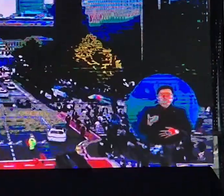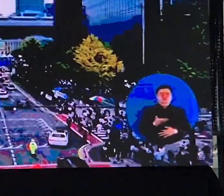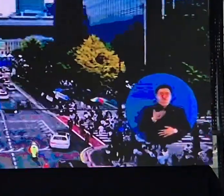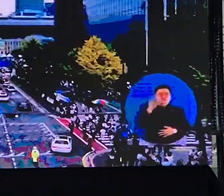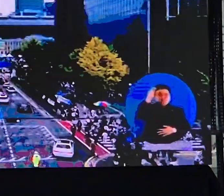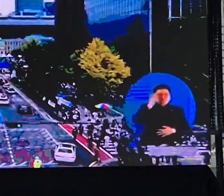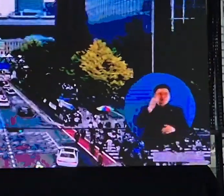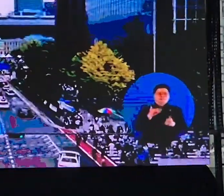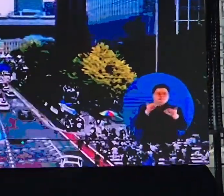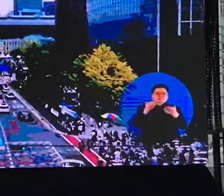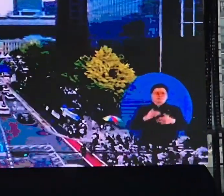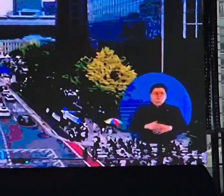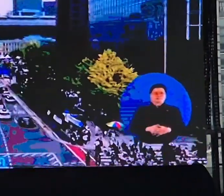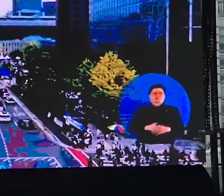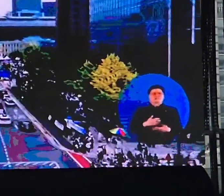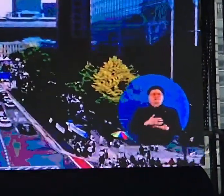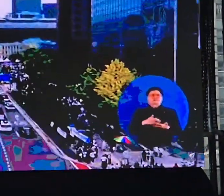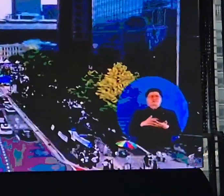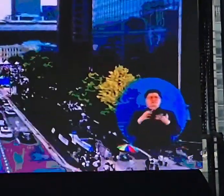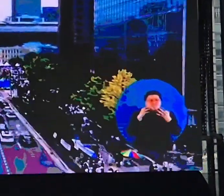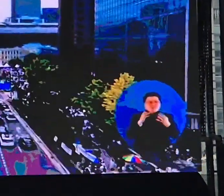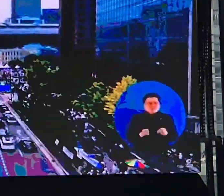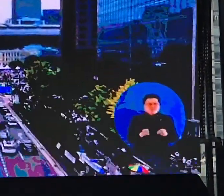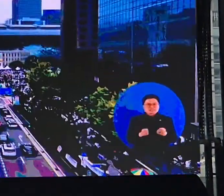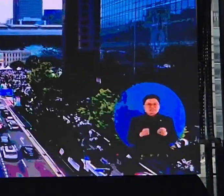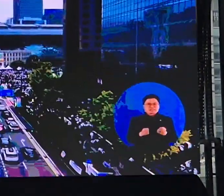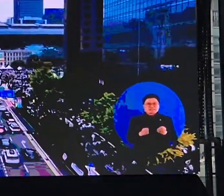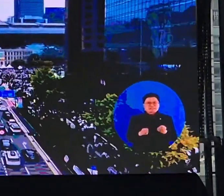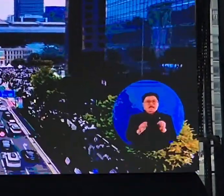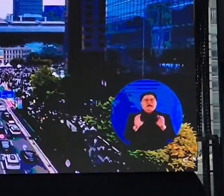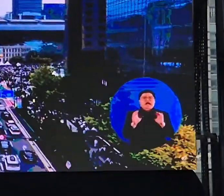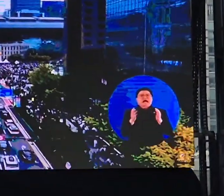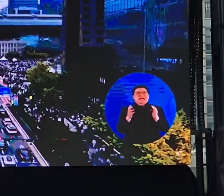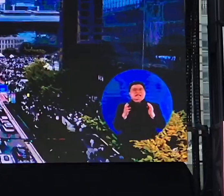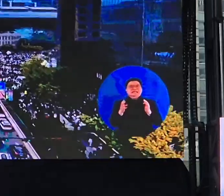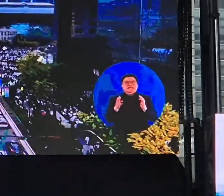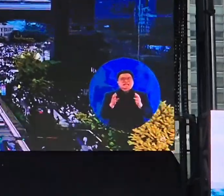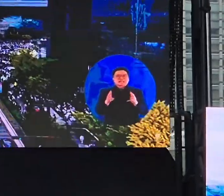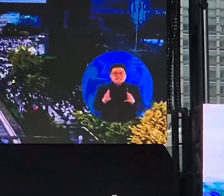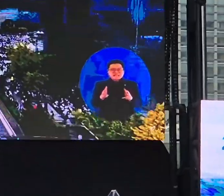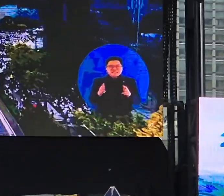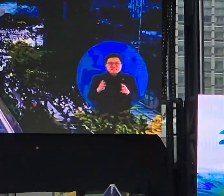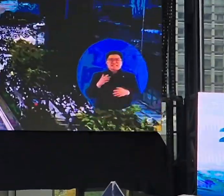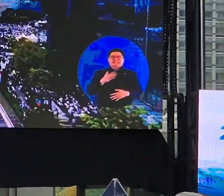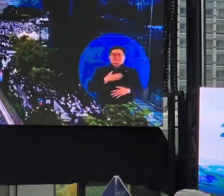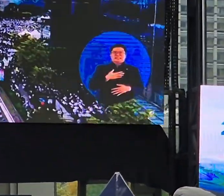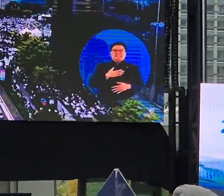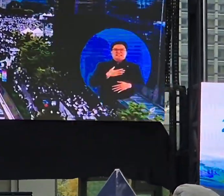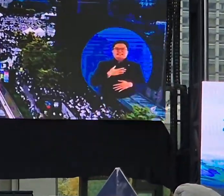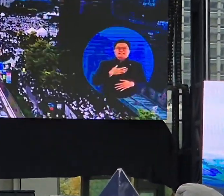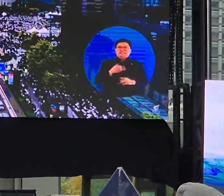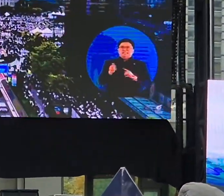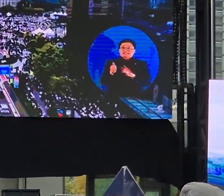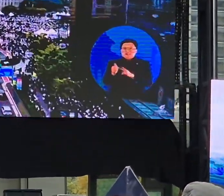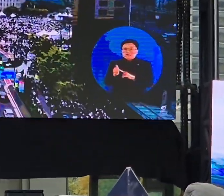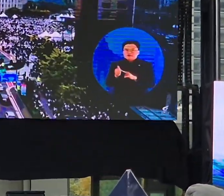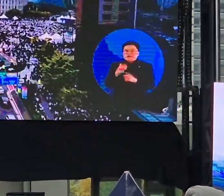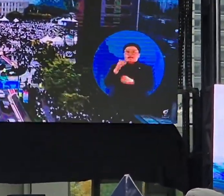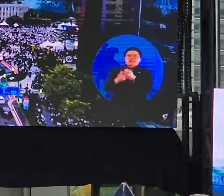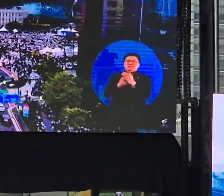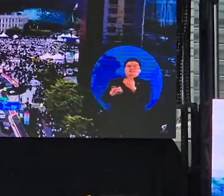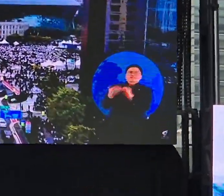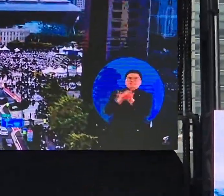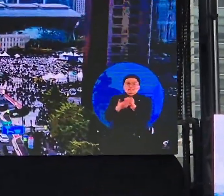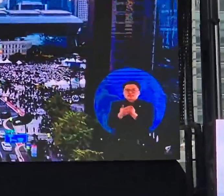것입니다. 수많은 태아를 낙태시킨 저의 남편은 정말 하나님의 은혜로 생명을